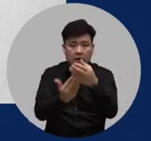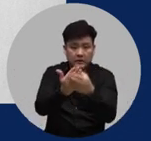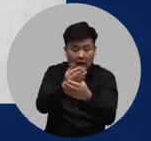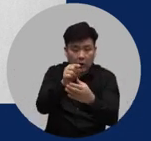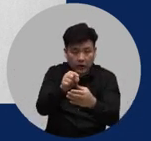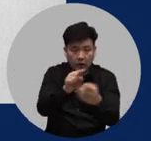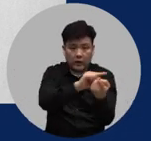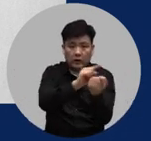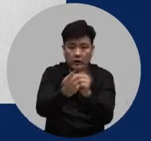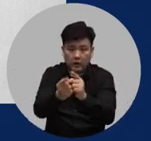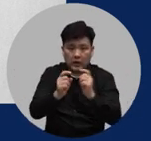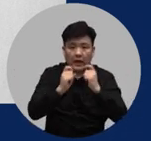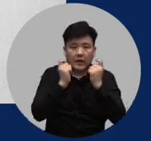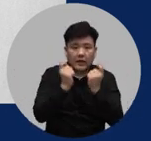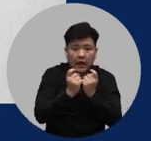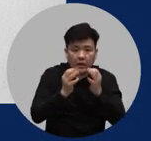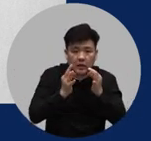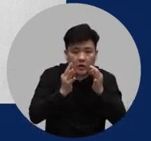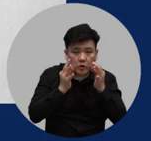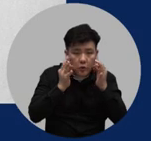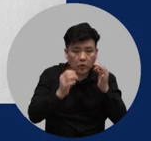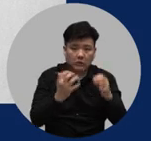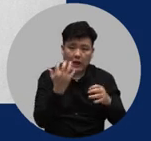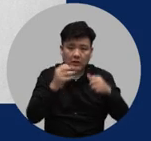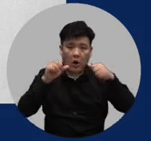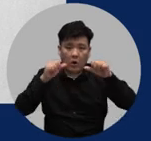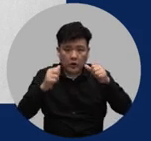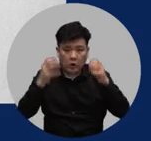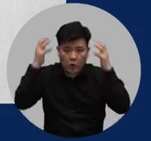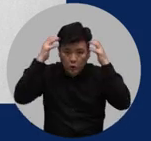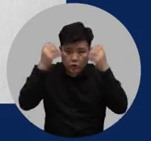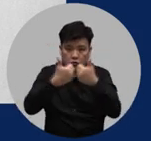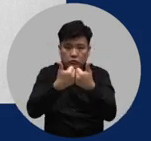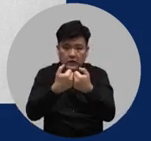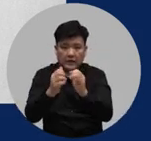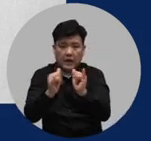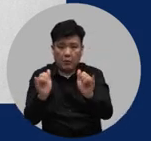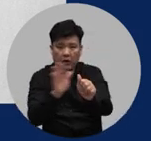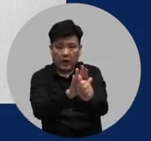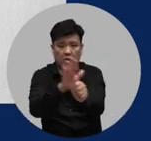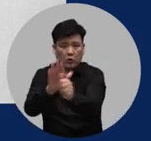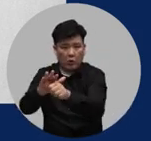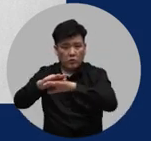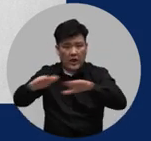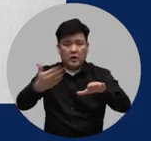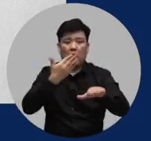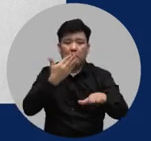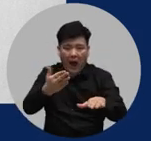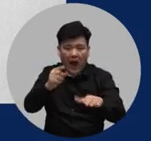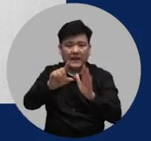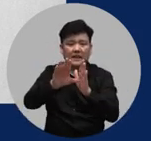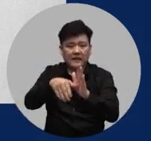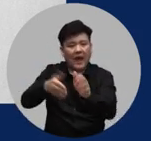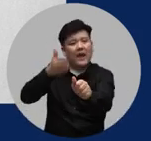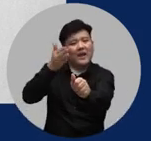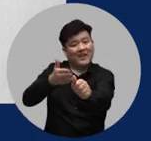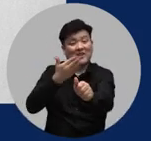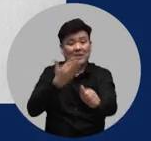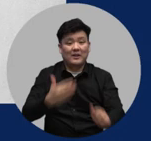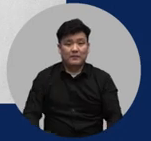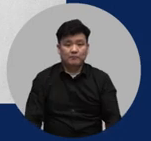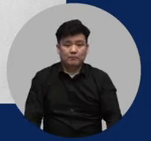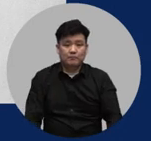성격이 당사자들의 개인적 노력이나 성희롱 고충 상담원의 도움으로 해결이 가능한 경우 권장할 수